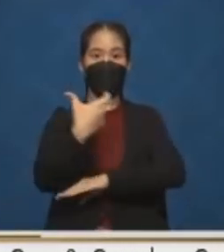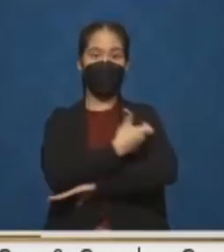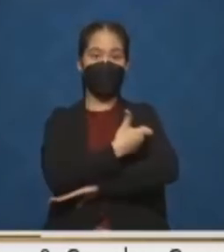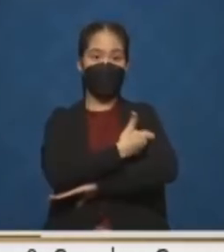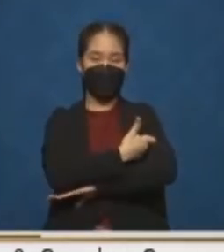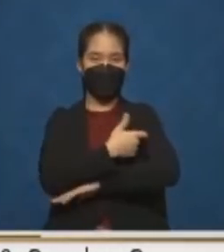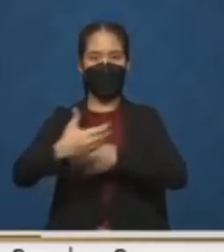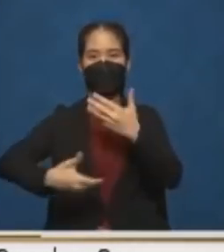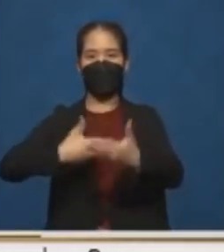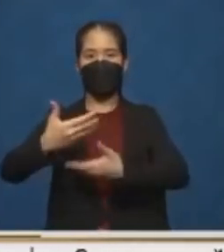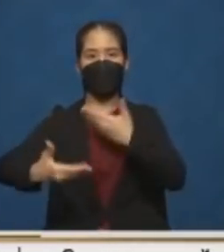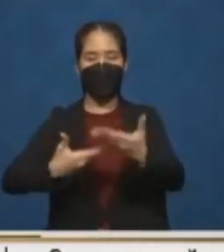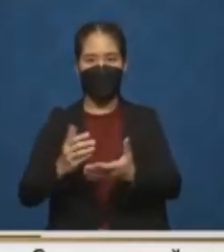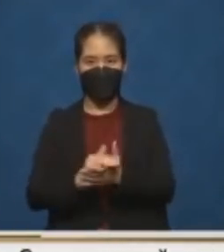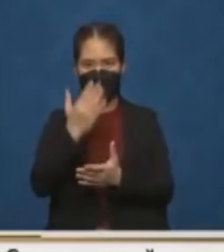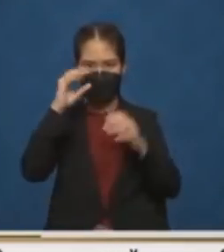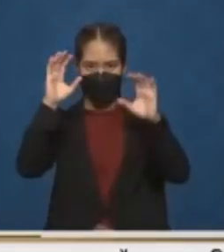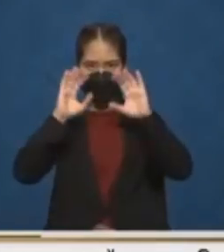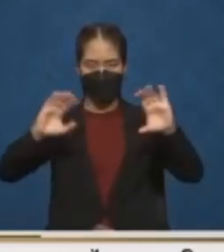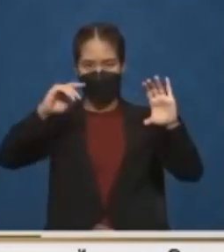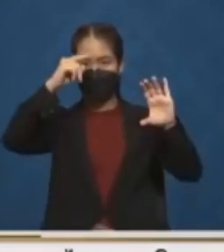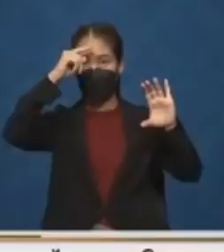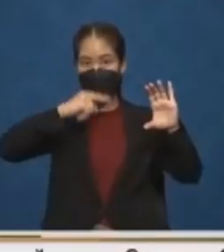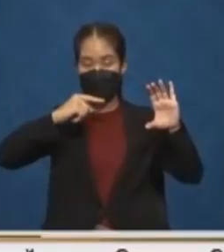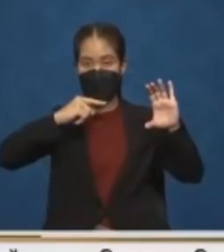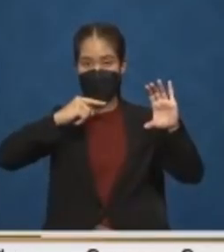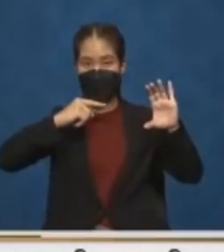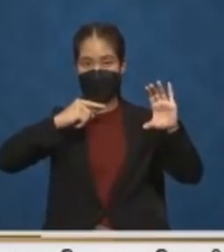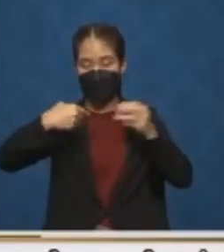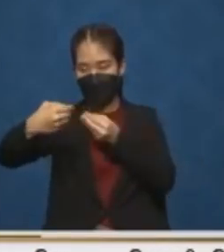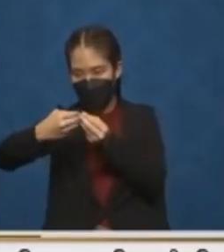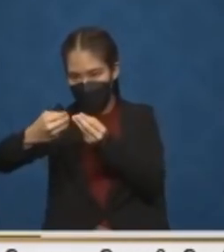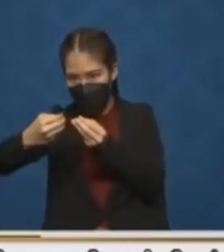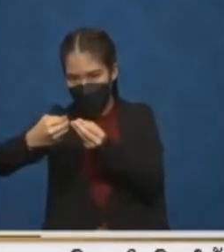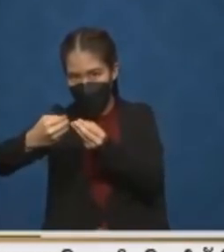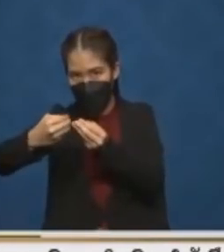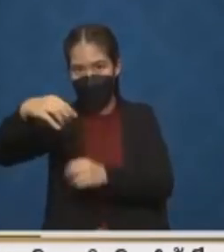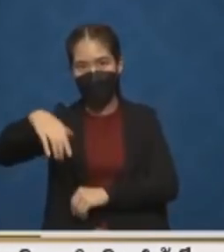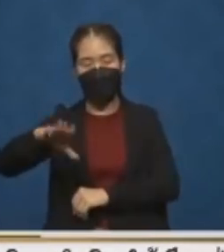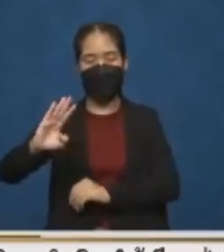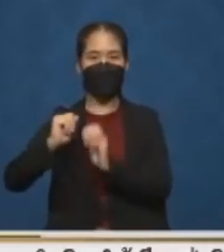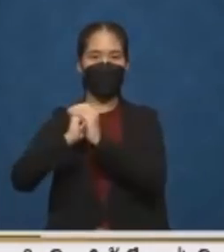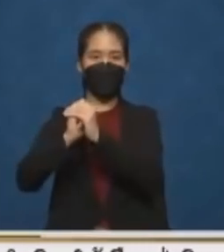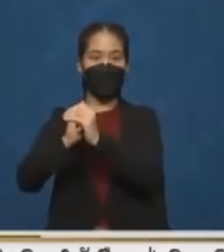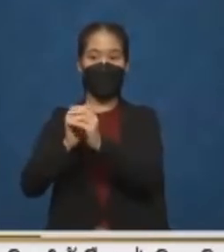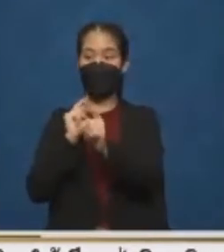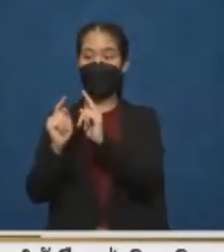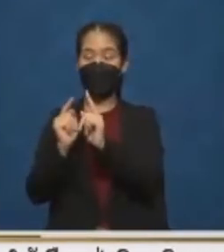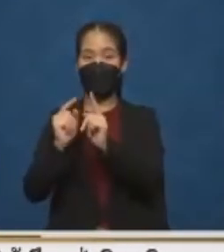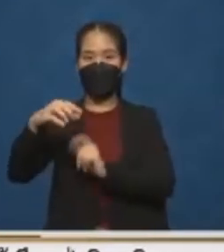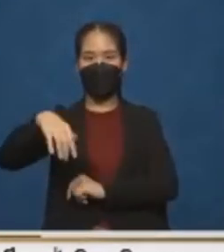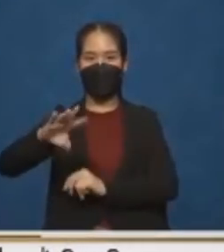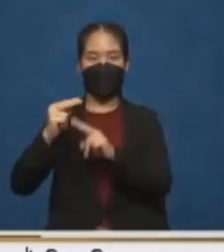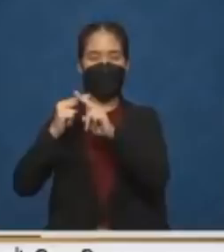เป็การจัดซือที่รัฐบาลไทย ซือกับบิษัทชโน บายโอฟรรมาซูดิข้อจำกัด ซึ่งเป็นบริษัท